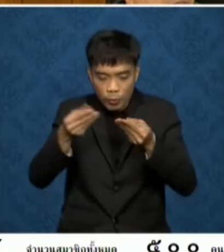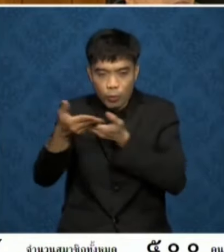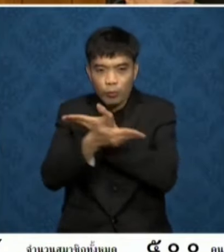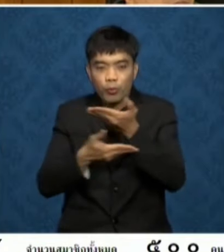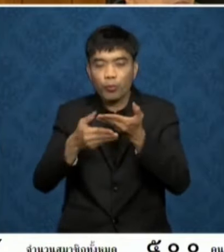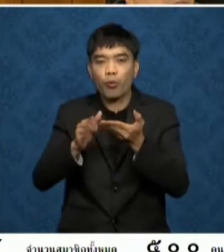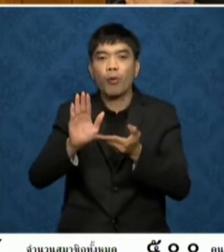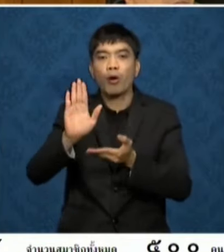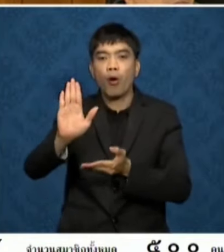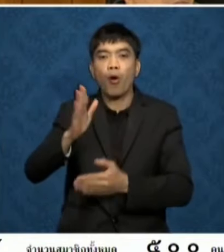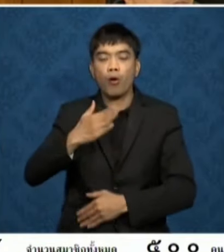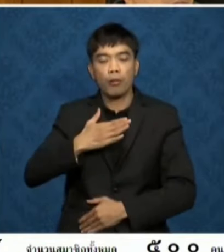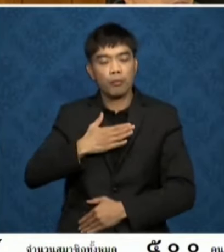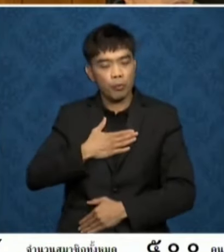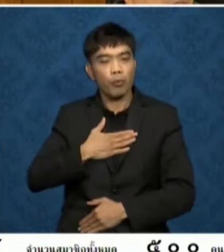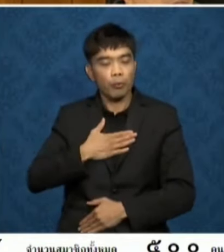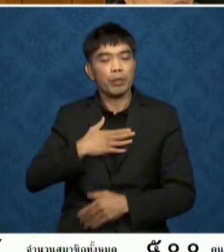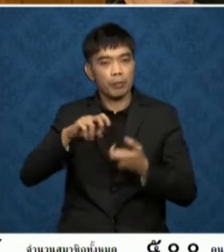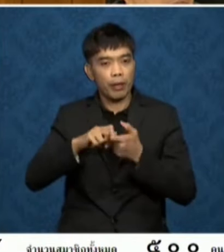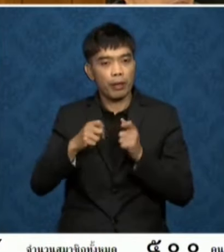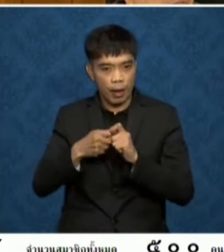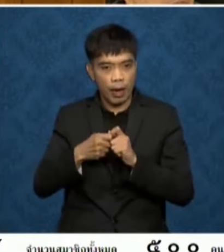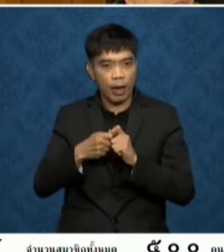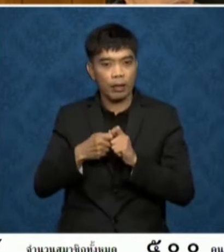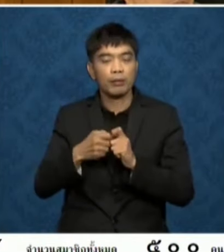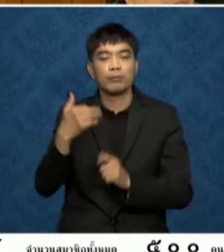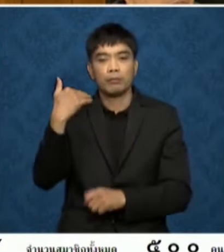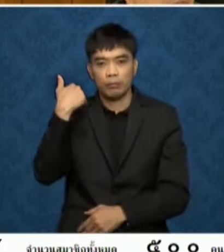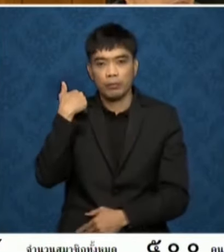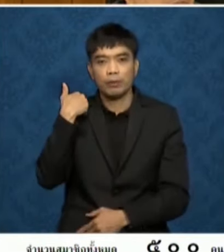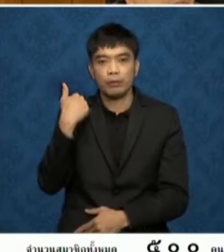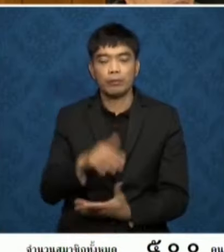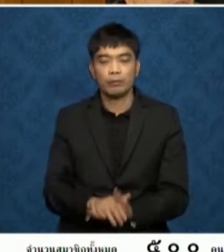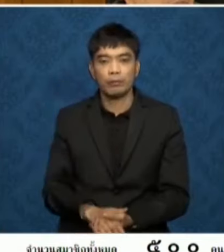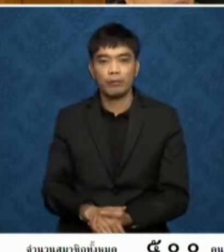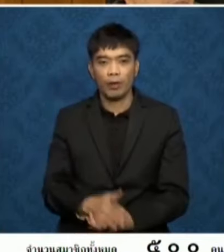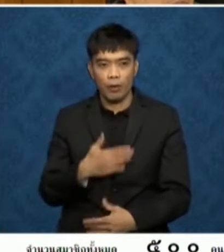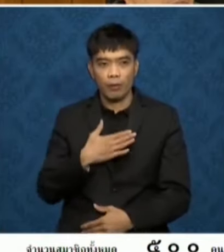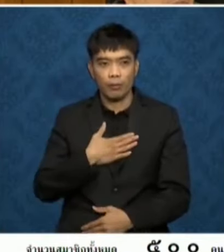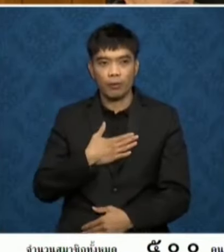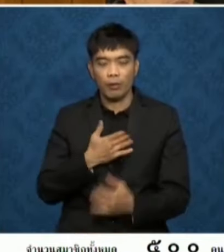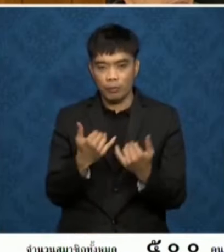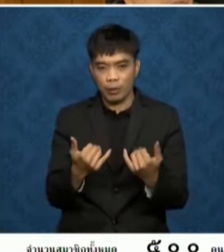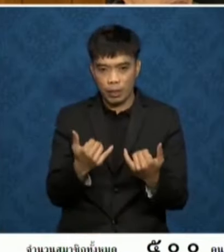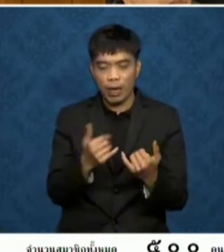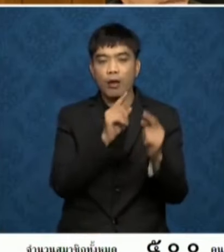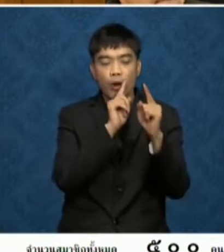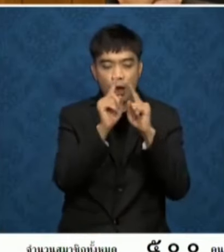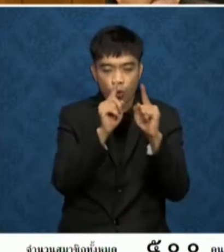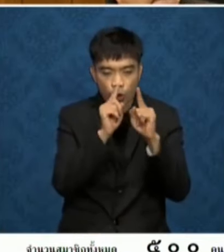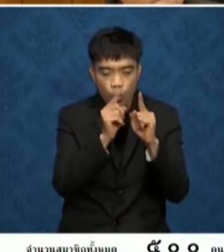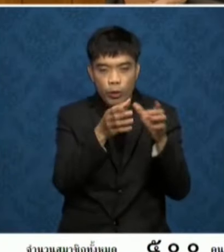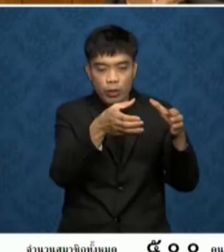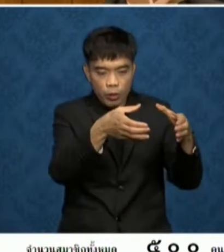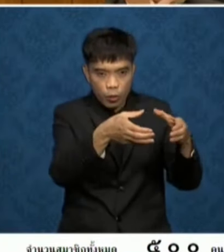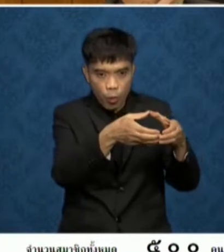กพร่องในวิธีพิจารณาอยู่เหมือนกันเมื่อสักครู่เองเนี่ยผมยังคุยกับกรรมธิการที่มีประสบการ